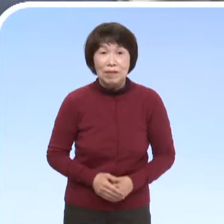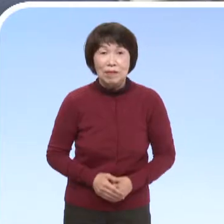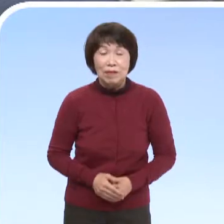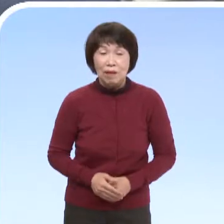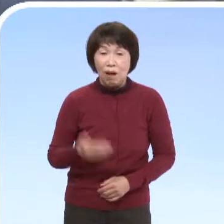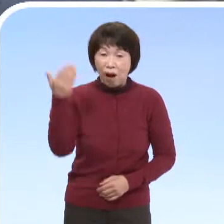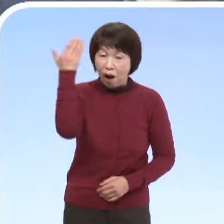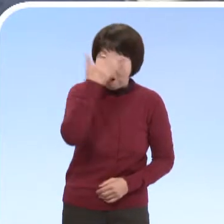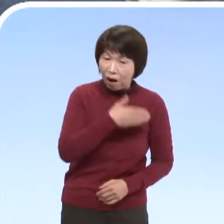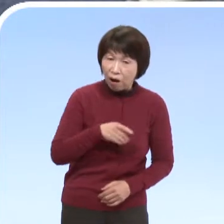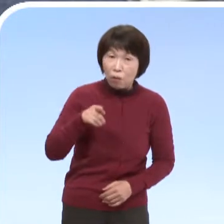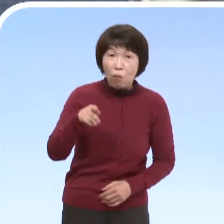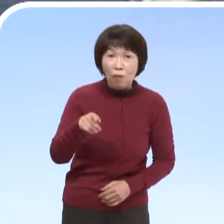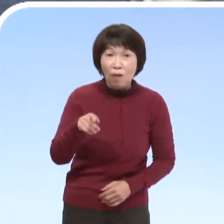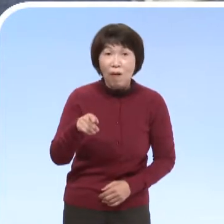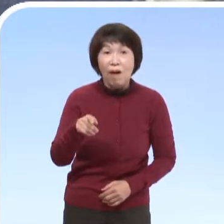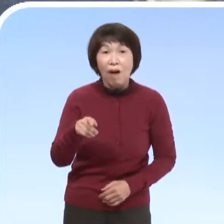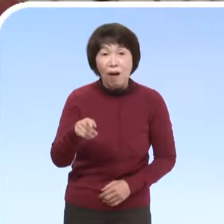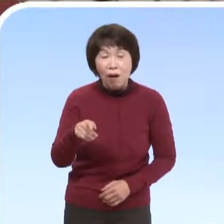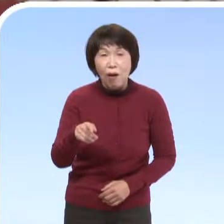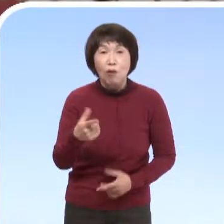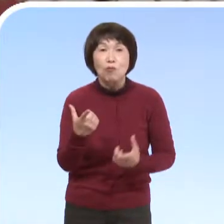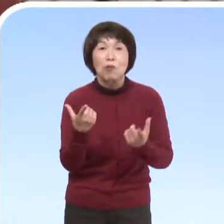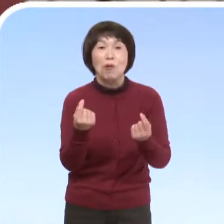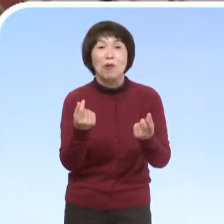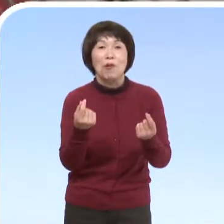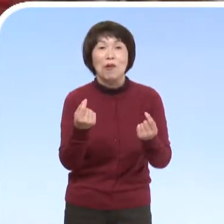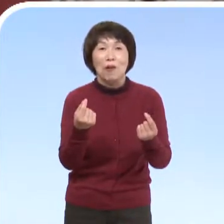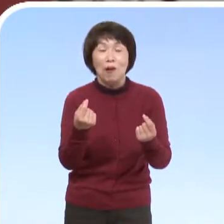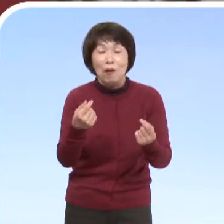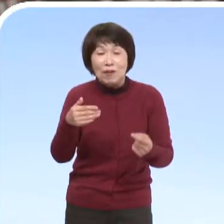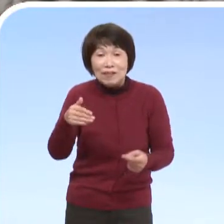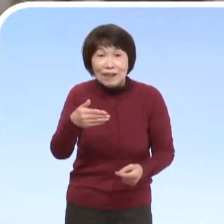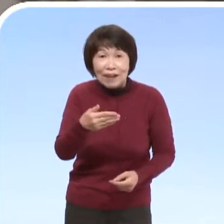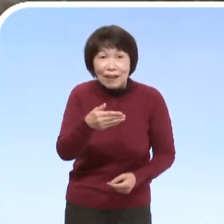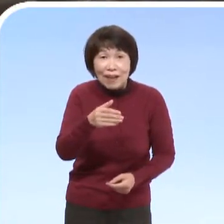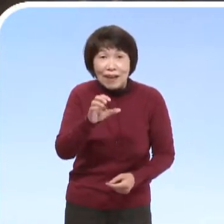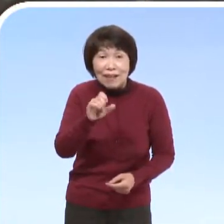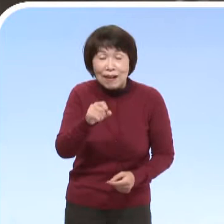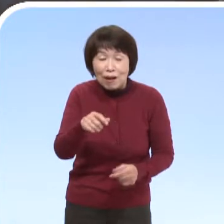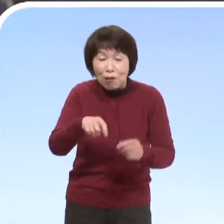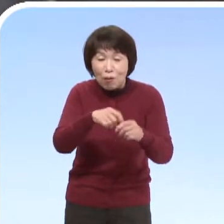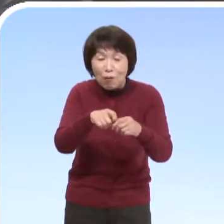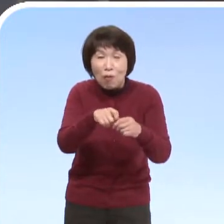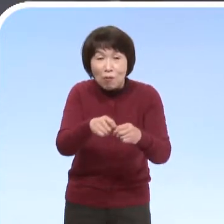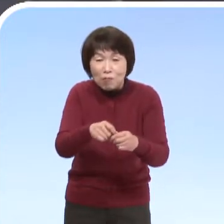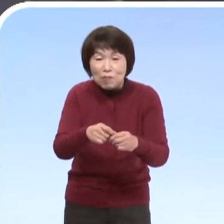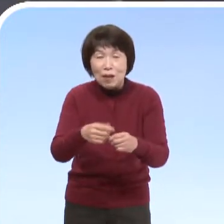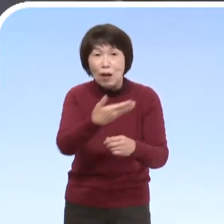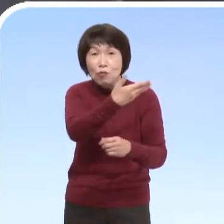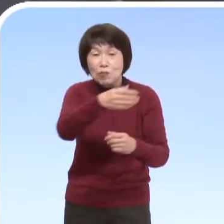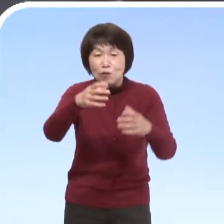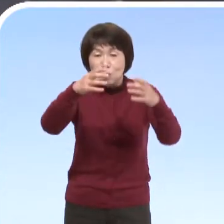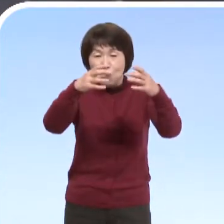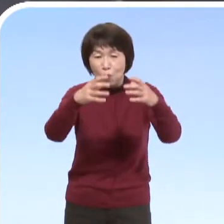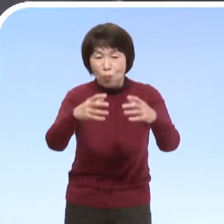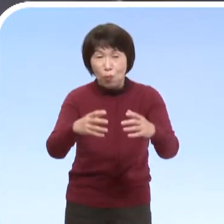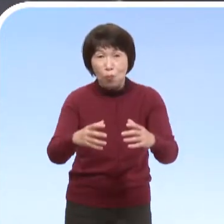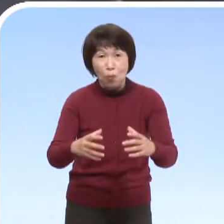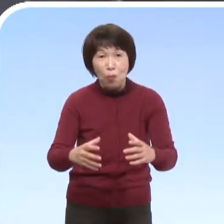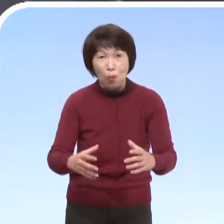これですか、はい、いや 特にサバなんか匂いが強いですよね、はあ、それが潮に乗ってこう匂い